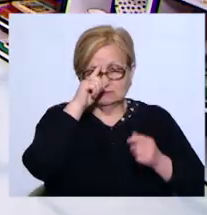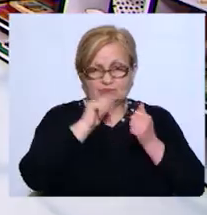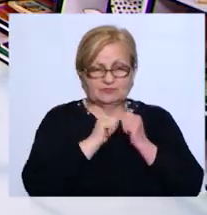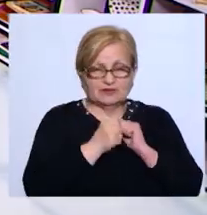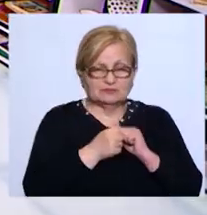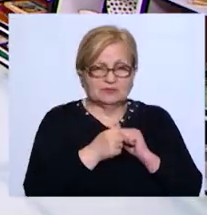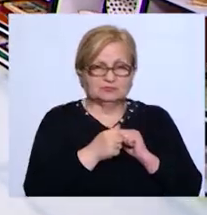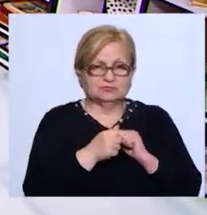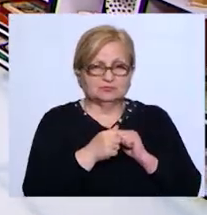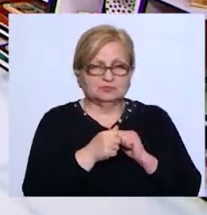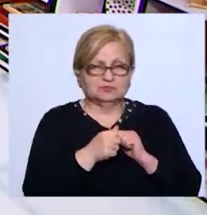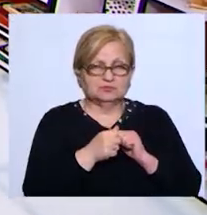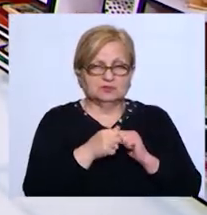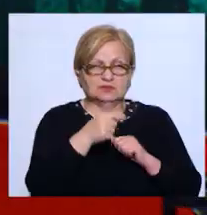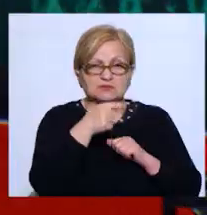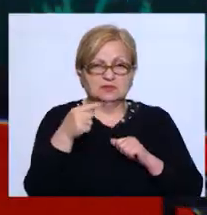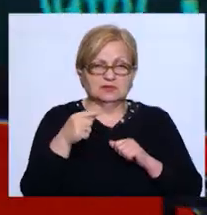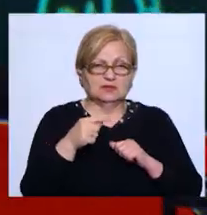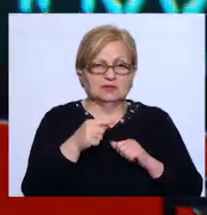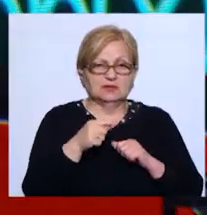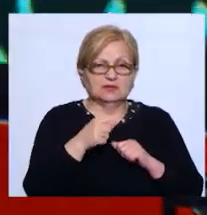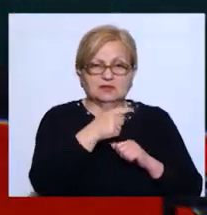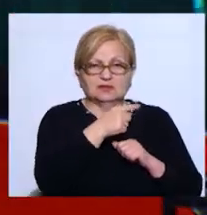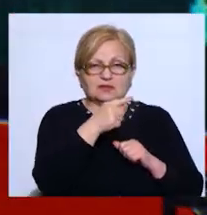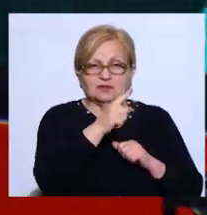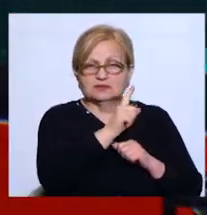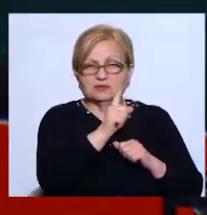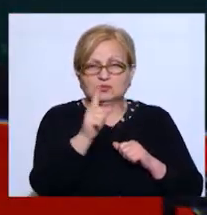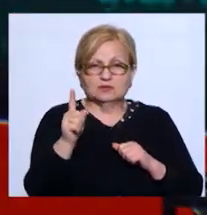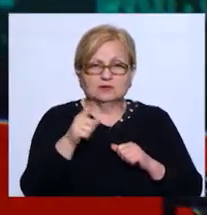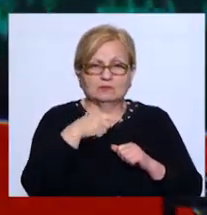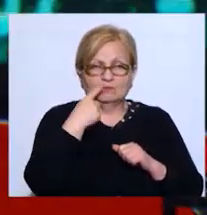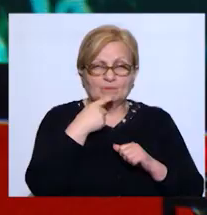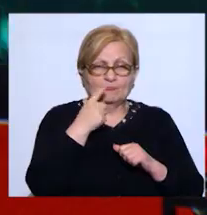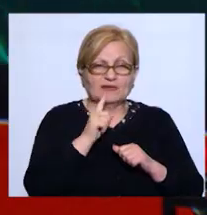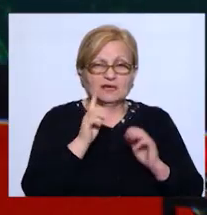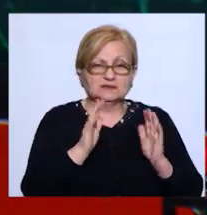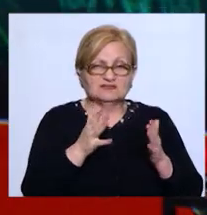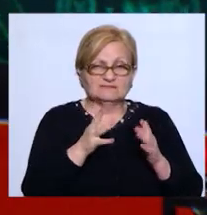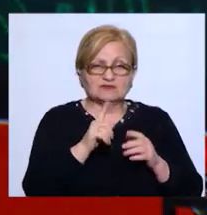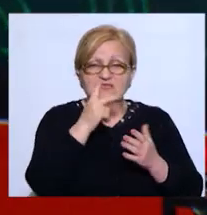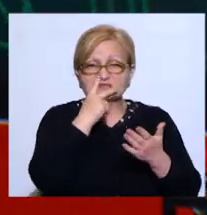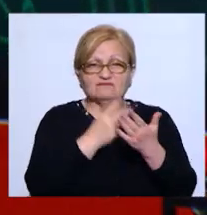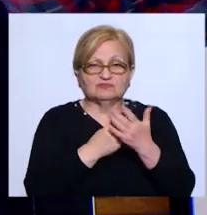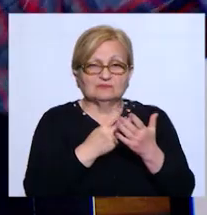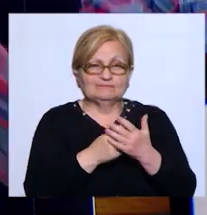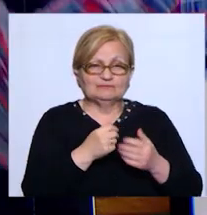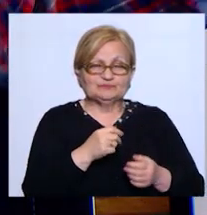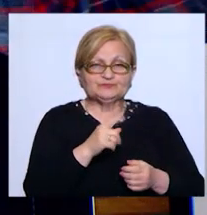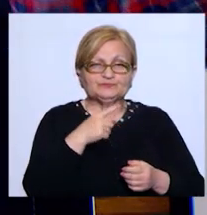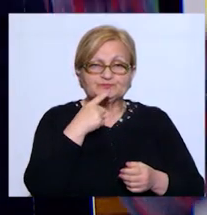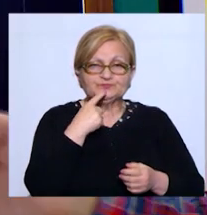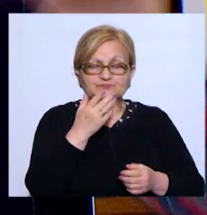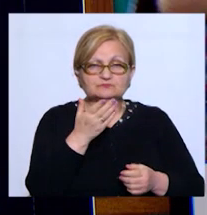კარგად რომ დაგვამახსოვრდეს წილადის მნიშვნელობა, თითოეულ წილადზე ვთქვათ რა ხდება, რას გვიჩვენებს 7, რას გვიჩვენებს 3,